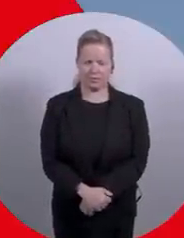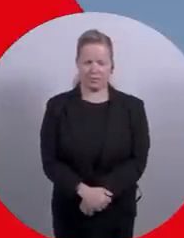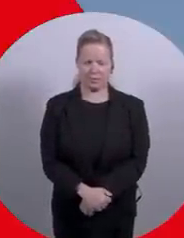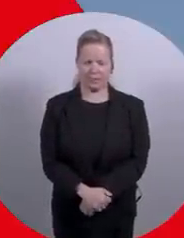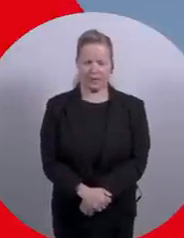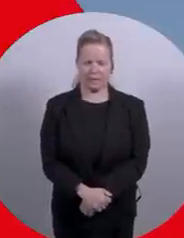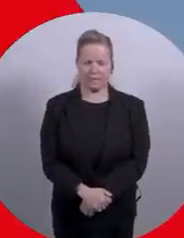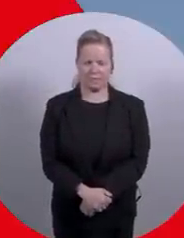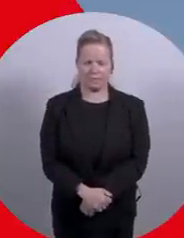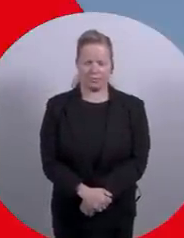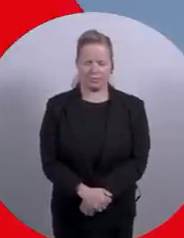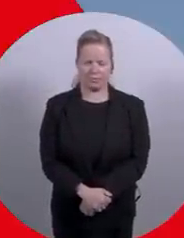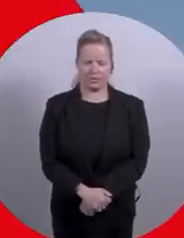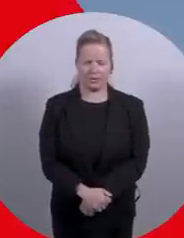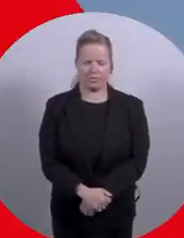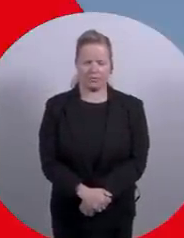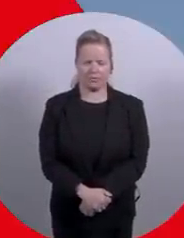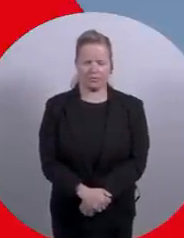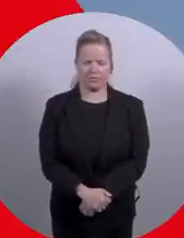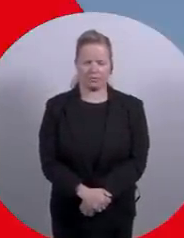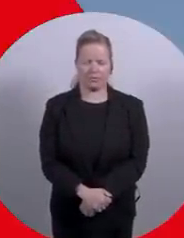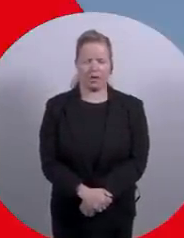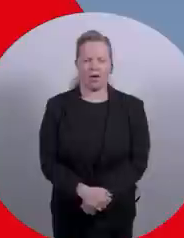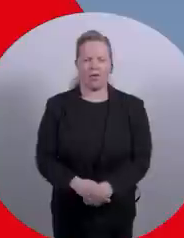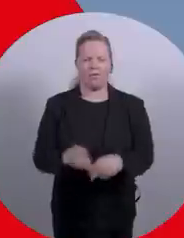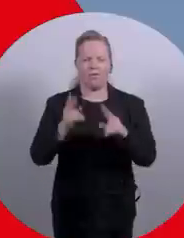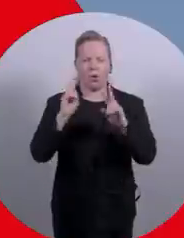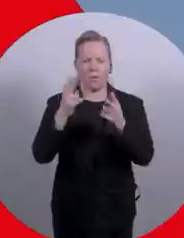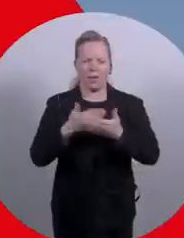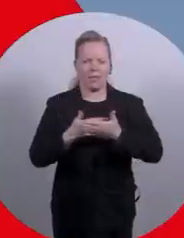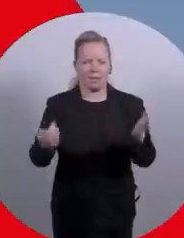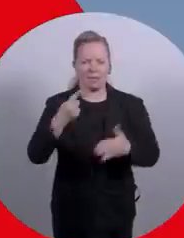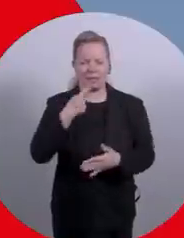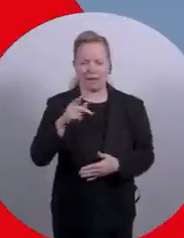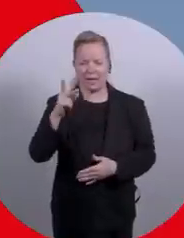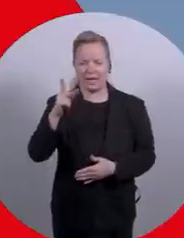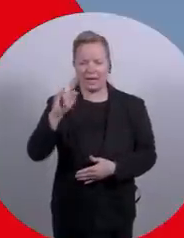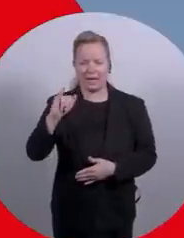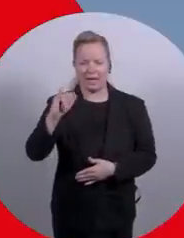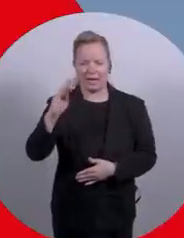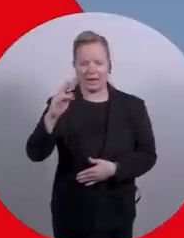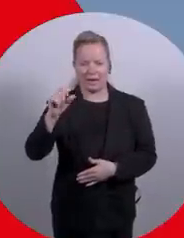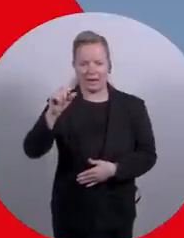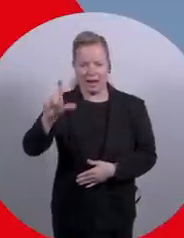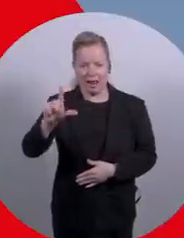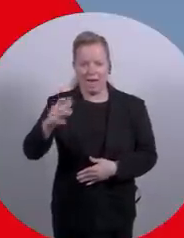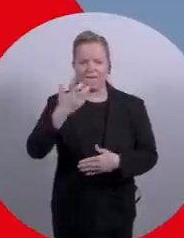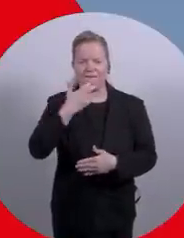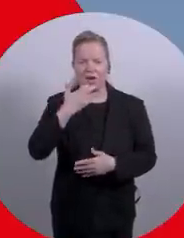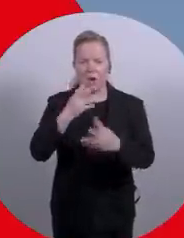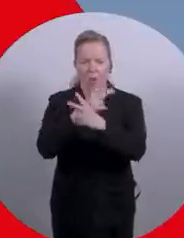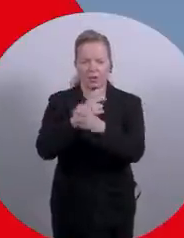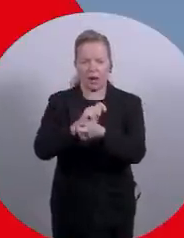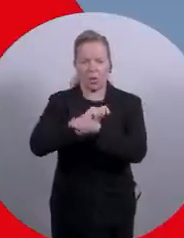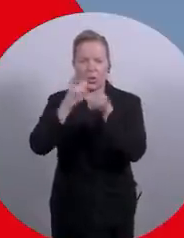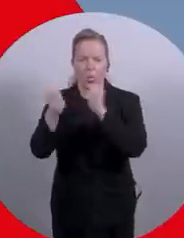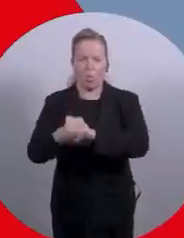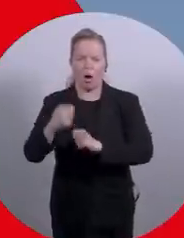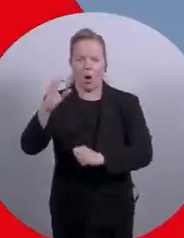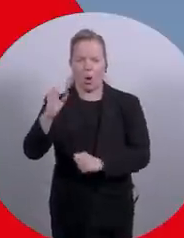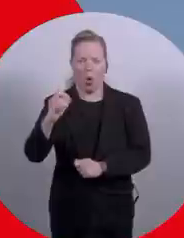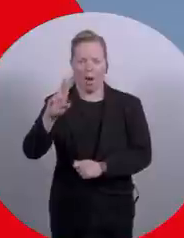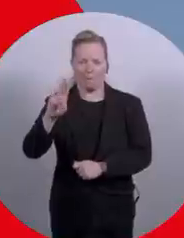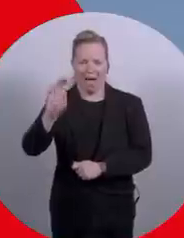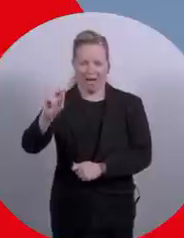schaut warum warum sagt niemand Kickl will Österreich orbanisieren was macht der Orban gerade